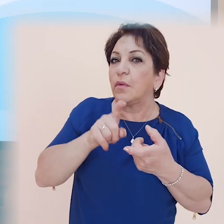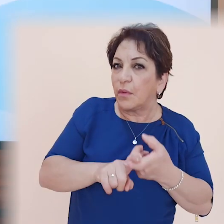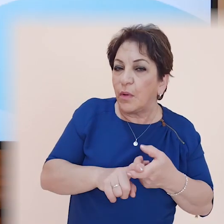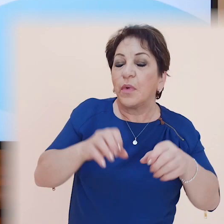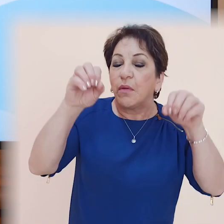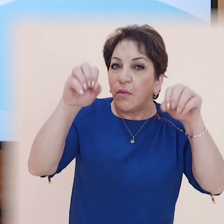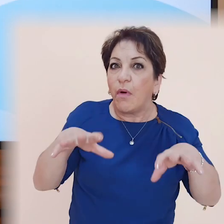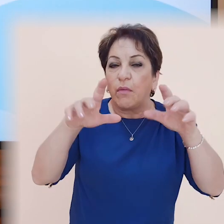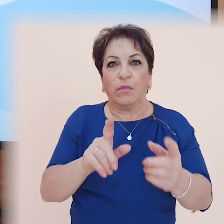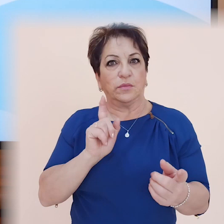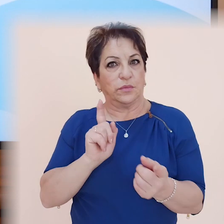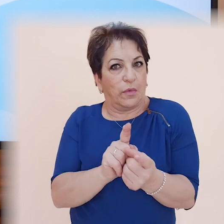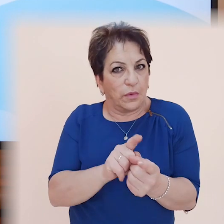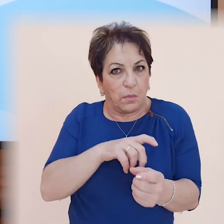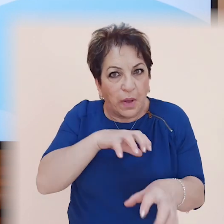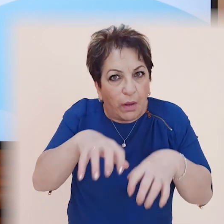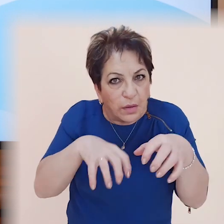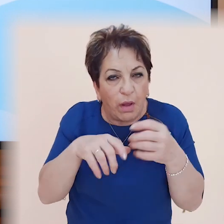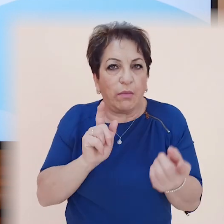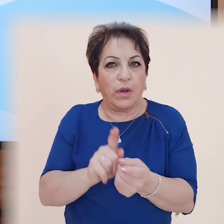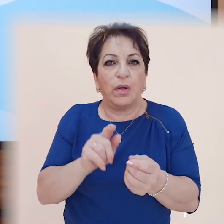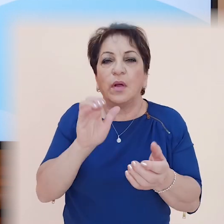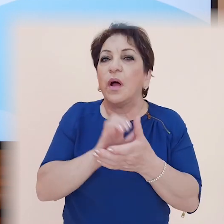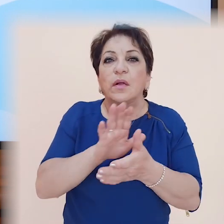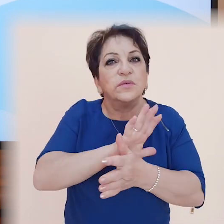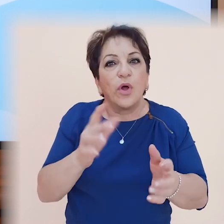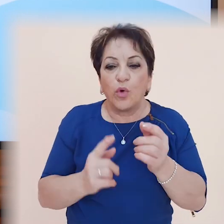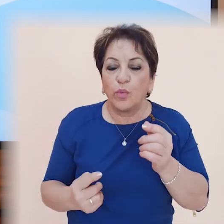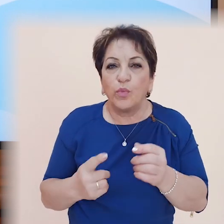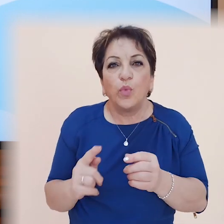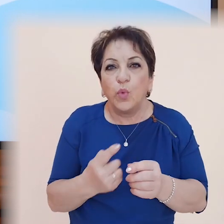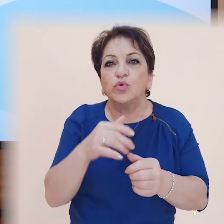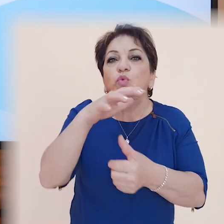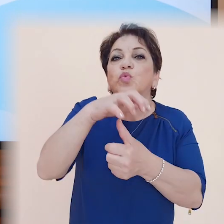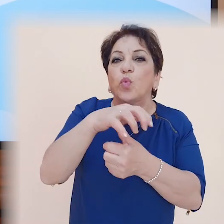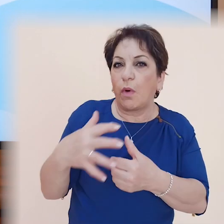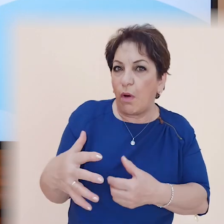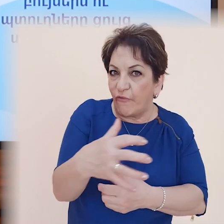հետ հանկարծակի հանդիպումը, անձանոտ բույսեր կամ սնկեր